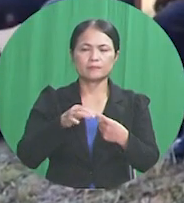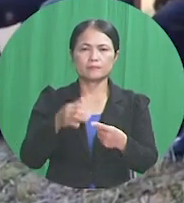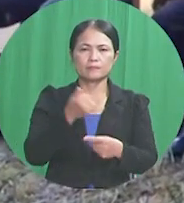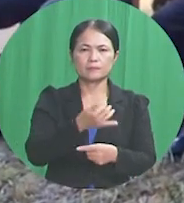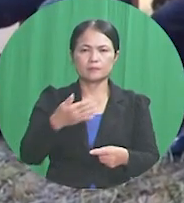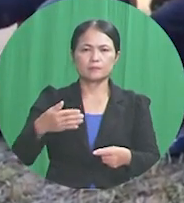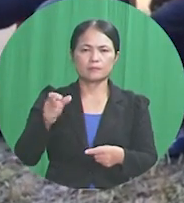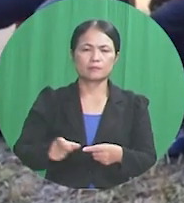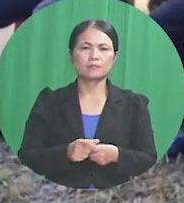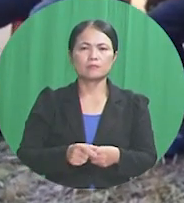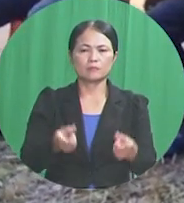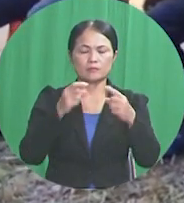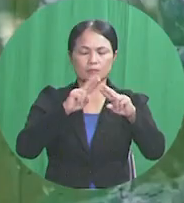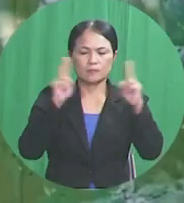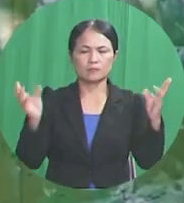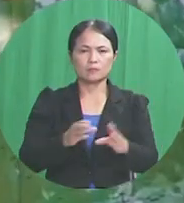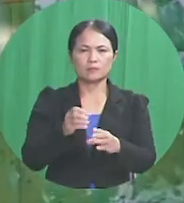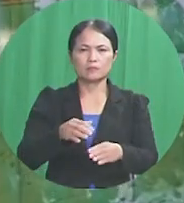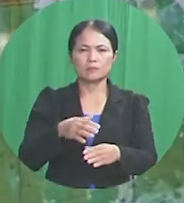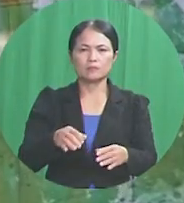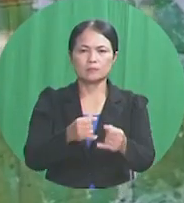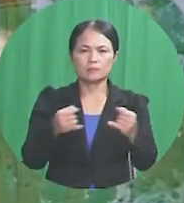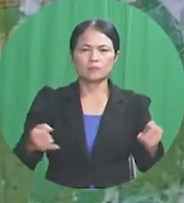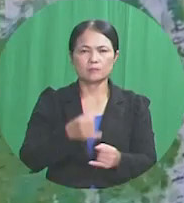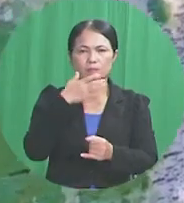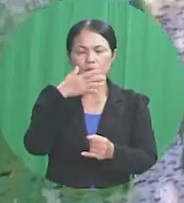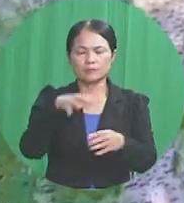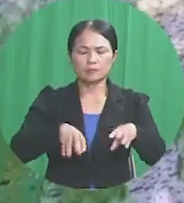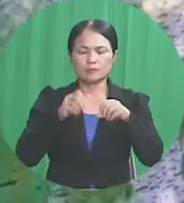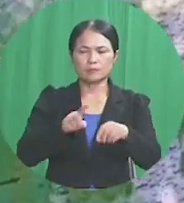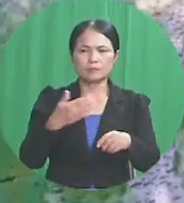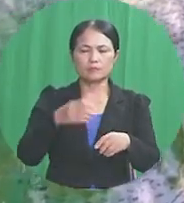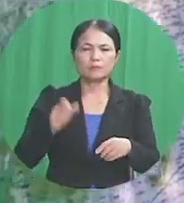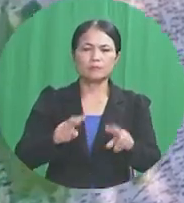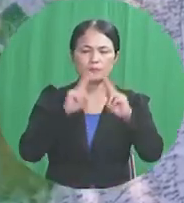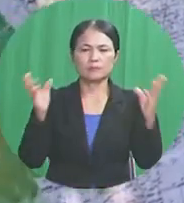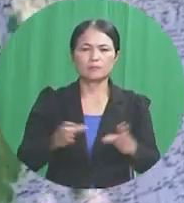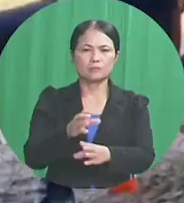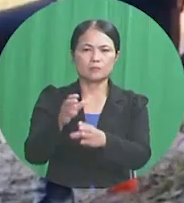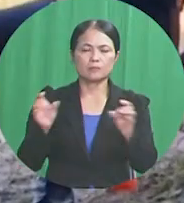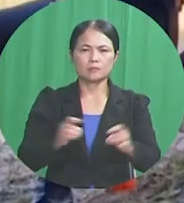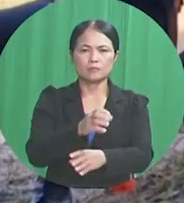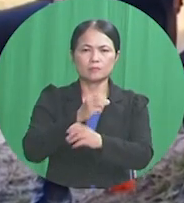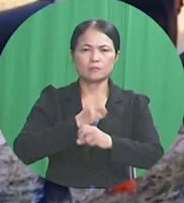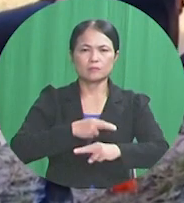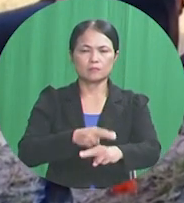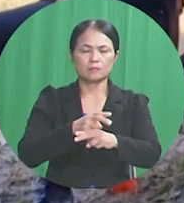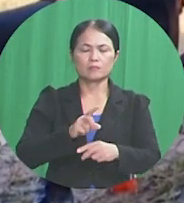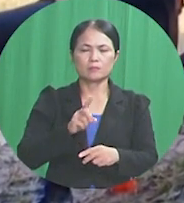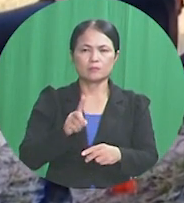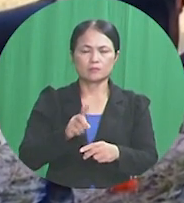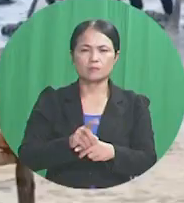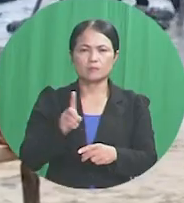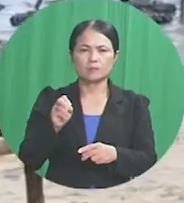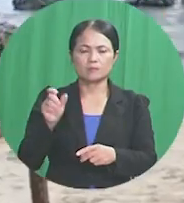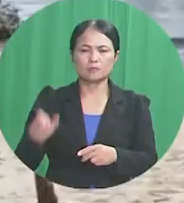สประมูลเนี้ยโมกปีอังกฤษกอชเน่จำนวนดับประมูลเนี้ยหนึ่งโมกปีอังกฤษกองโปโตอันตรากรมเลยมวยจำนวน